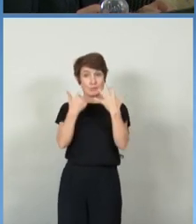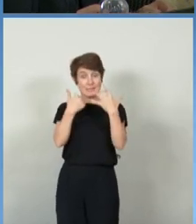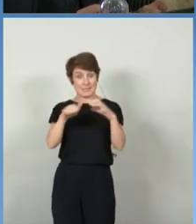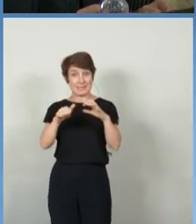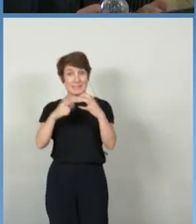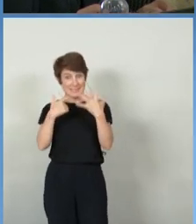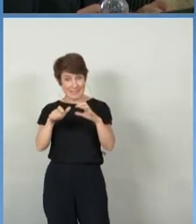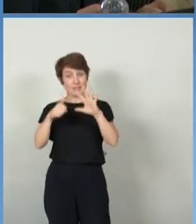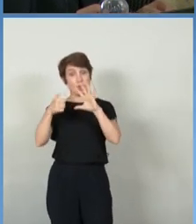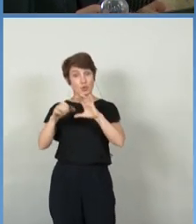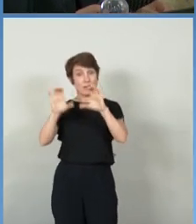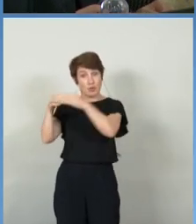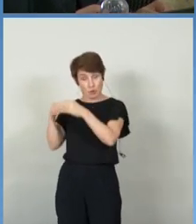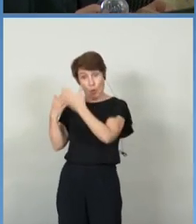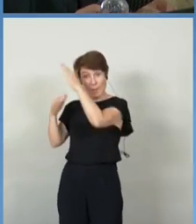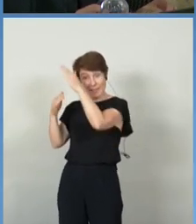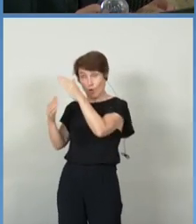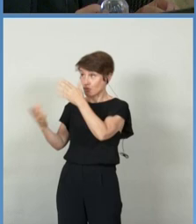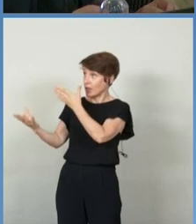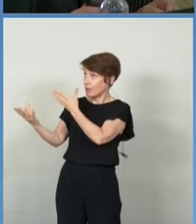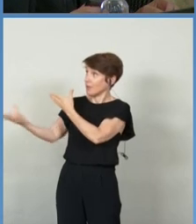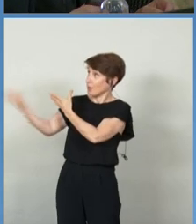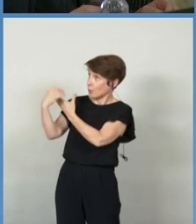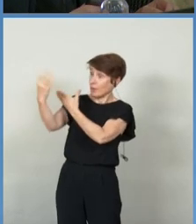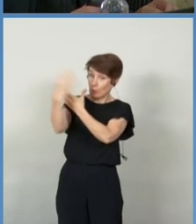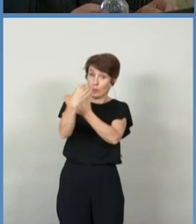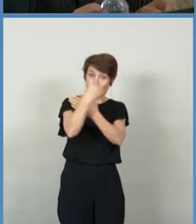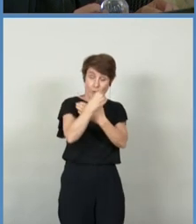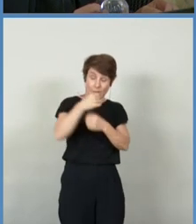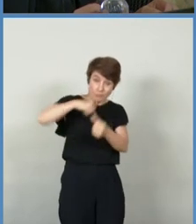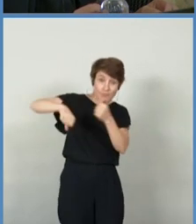été reçus et accueillis tout au long de l'année 2022